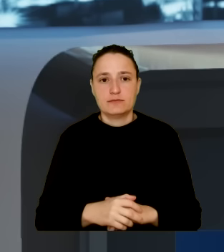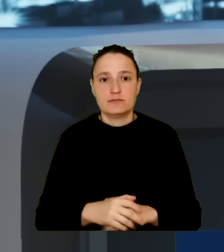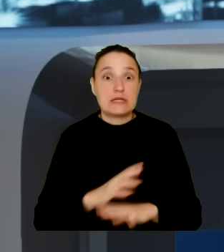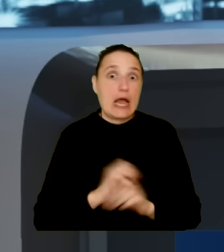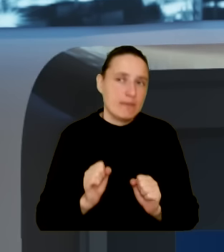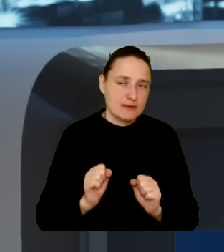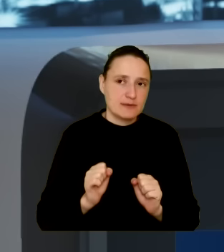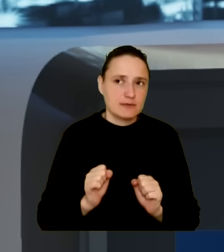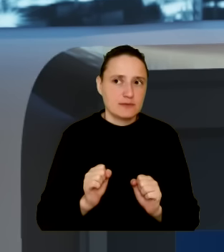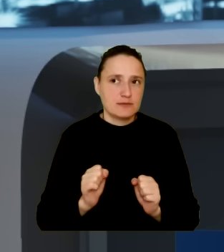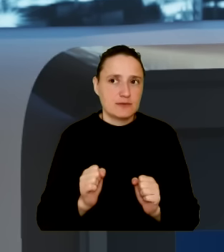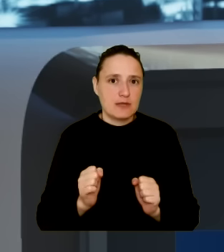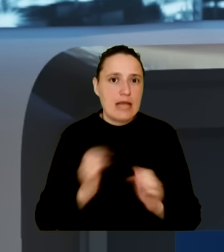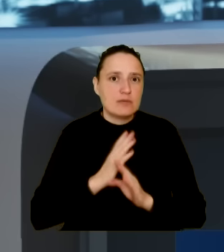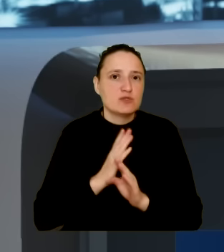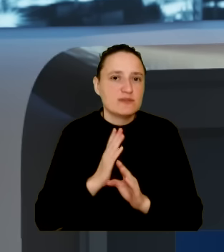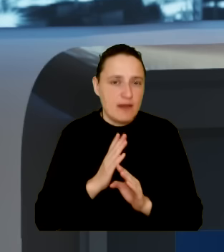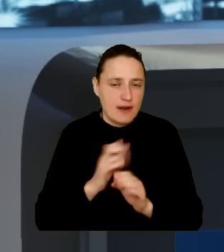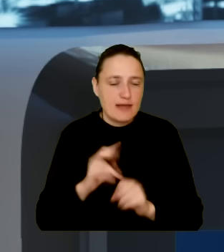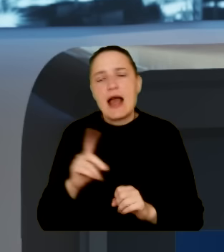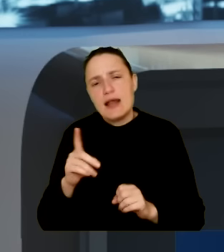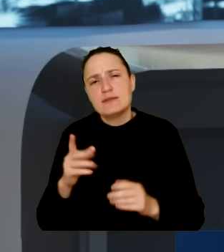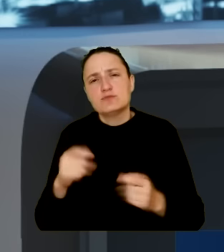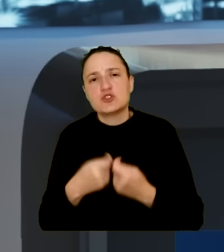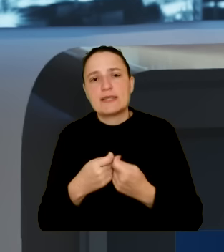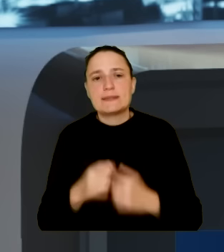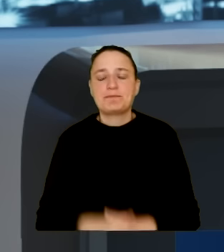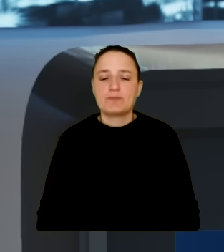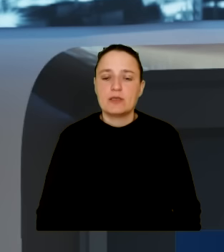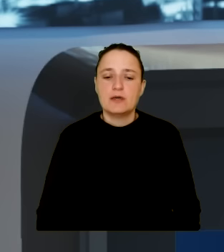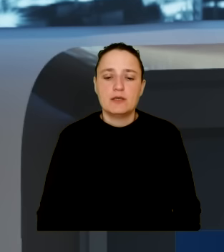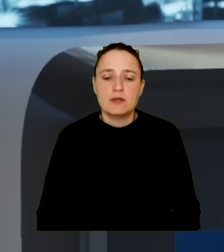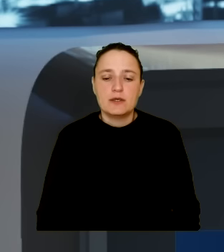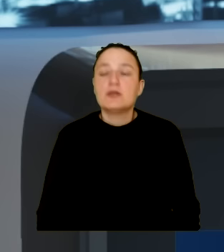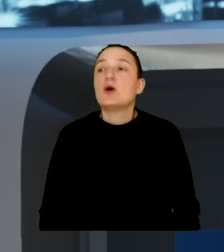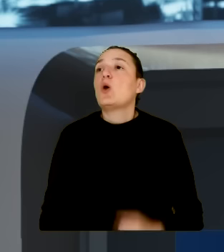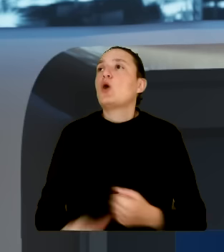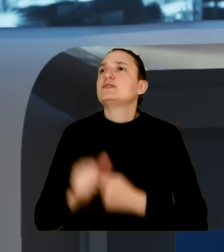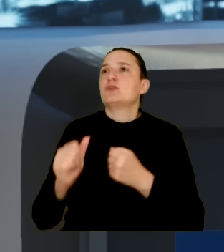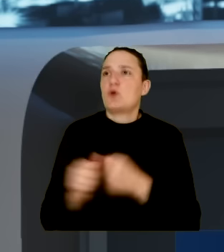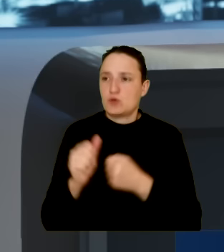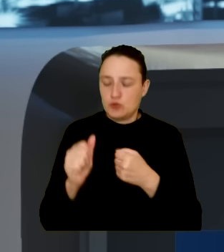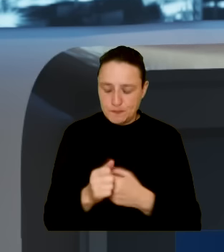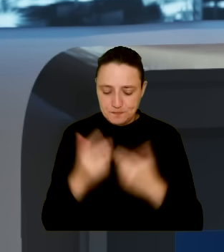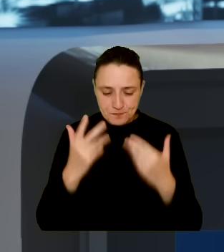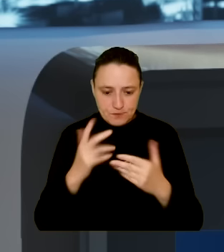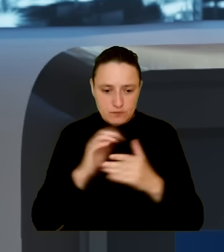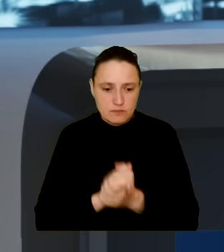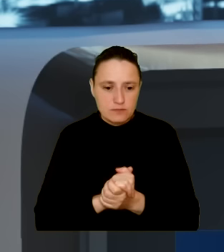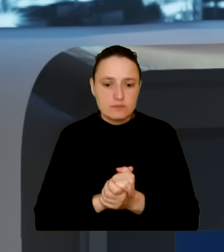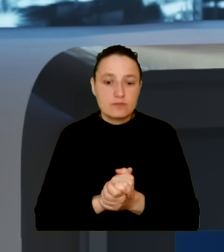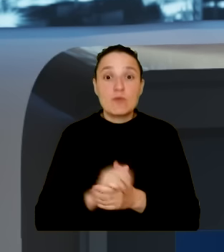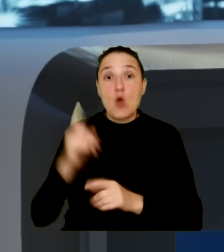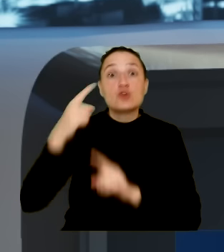przeszkadzają w słuchaniu pana. Proszę mówić. Już ciszyłem. Chodzi mi o to, że po prostu im przeszkadza